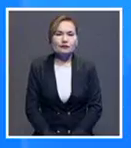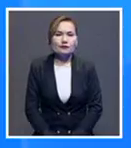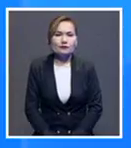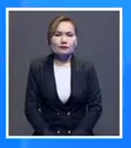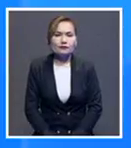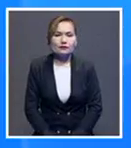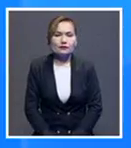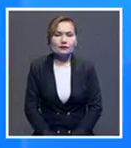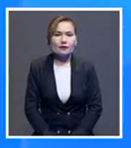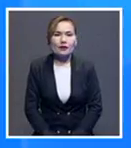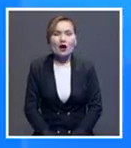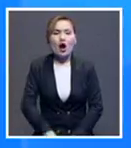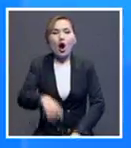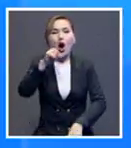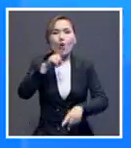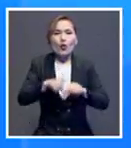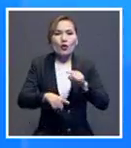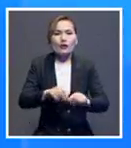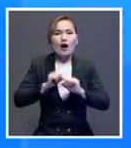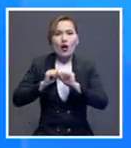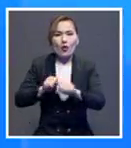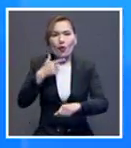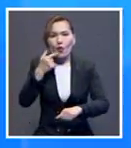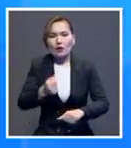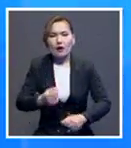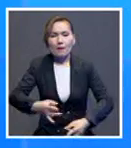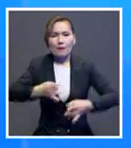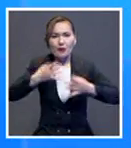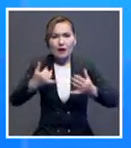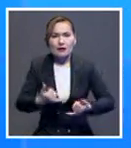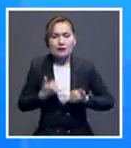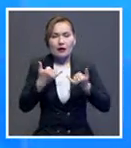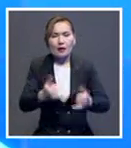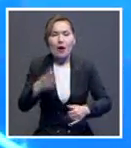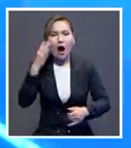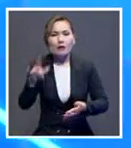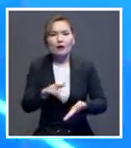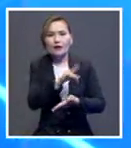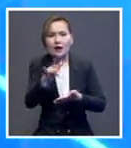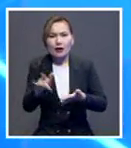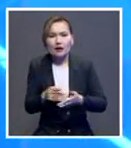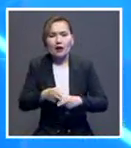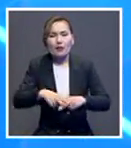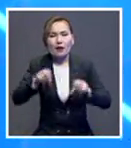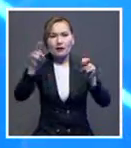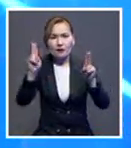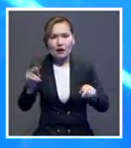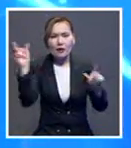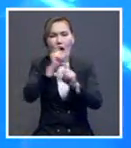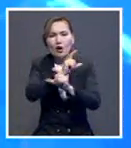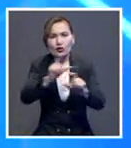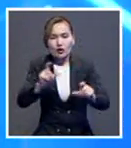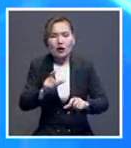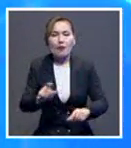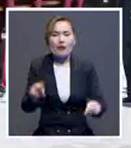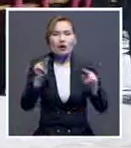Ел жаңалықтары. Отан қорғаушылар күні қарсаңында Алматы облысы Талғар ауданындағы Арыстан мамандандырылған лицейінің өрендері ан қабылдады. Енді